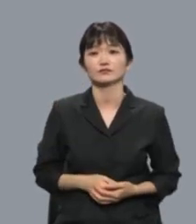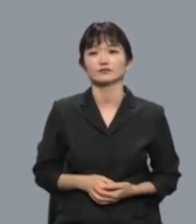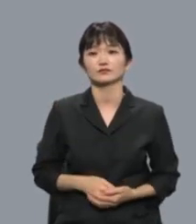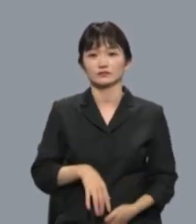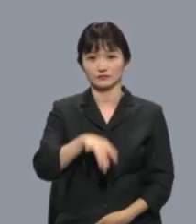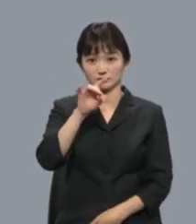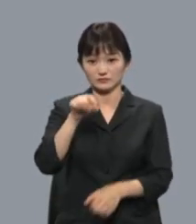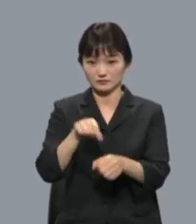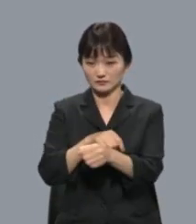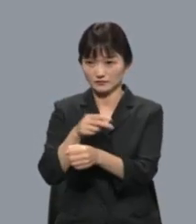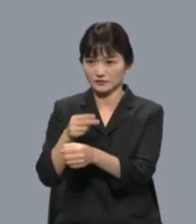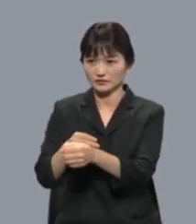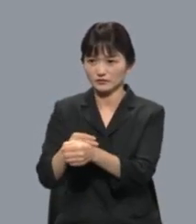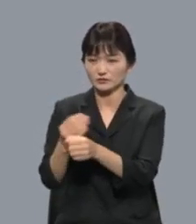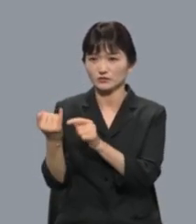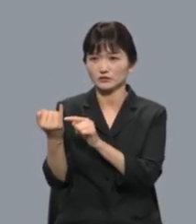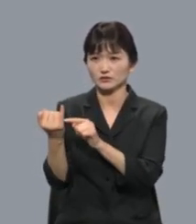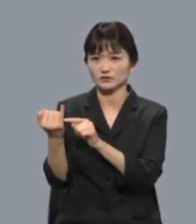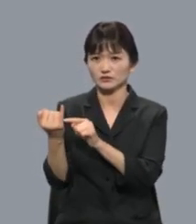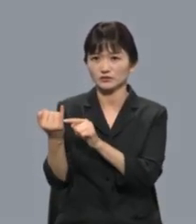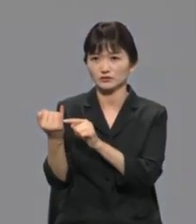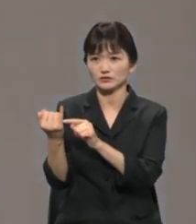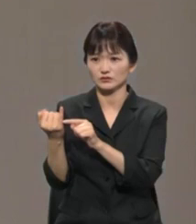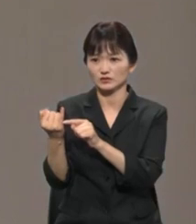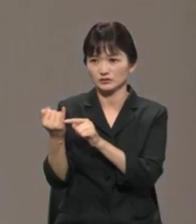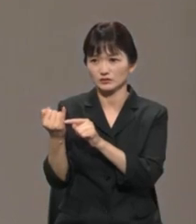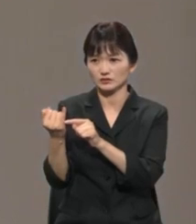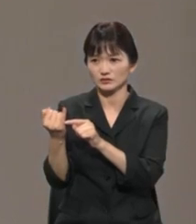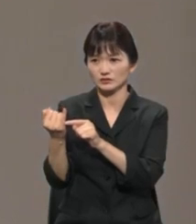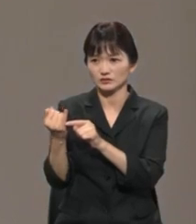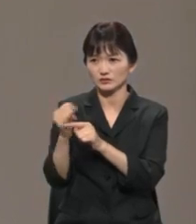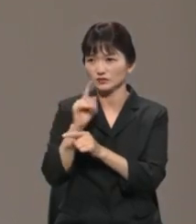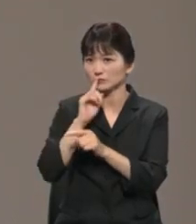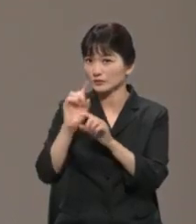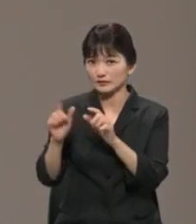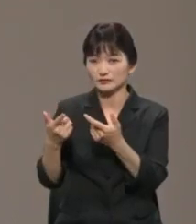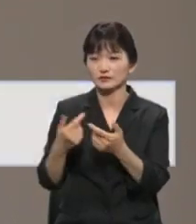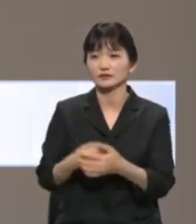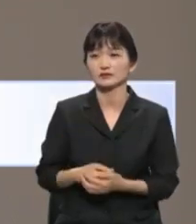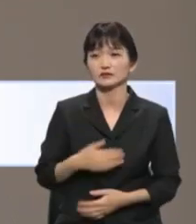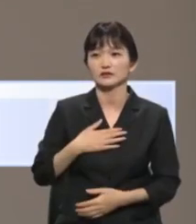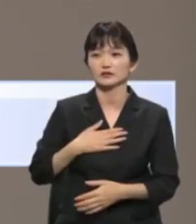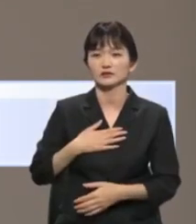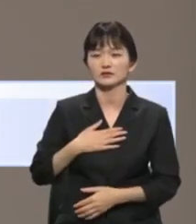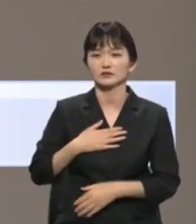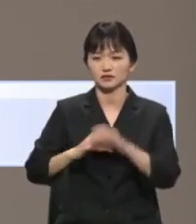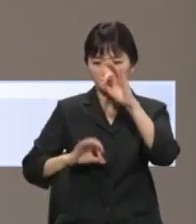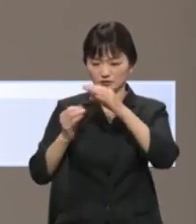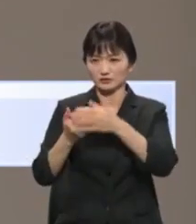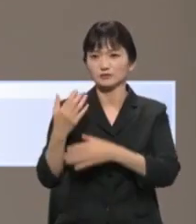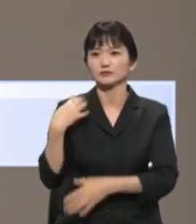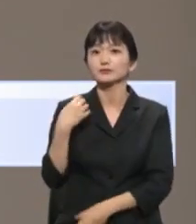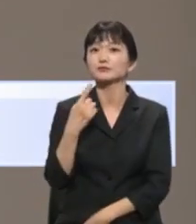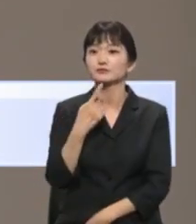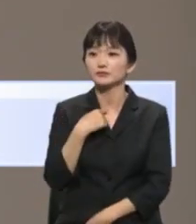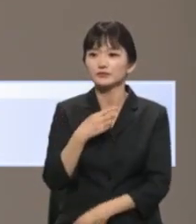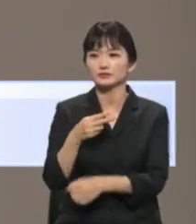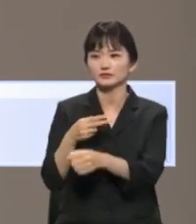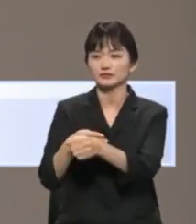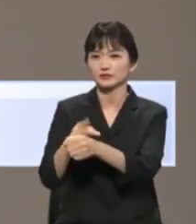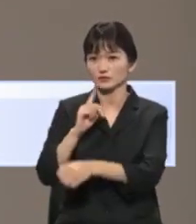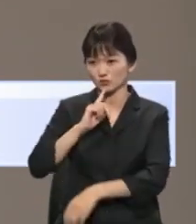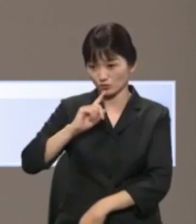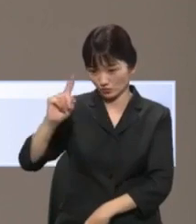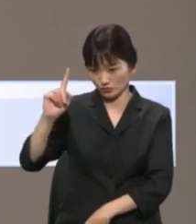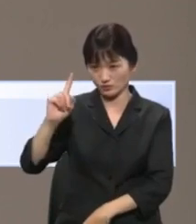저는 이게 특수교사의 한정된 논의는 아니라고 봅니다 왜냐하면 저도 이제 이런 사건을 했었는데 저는 이제 선생님이 고소를